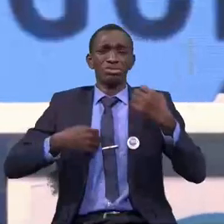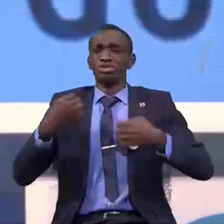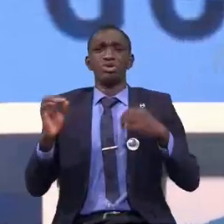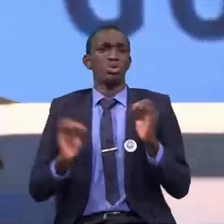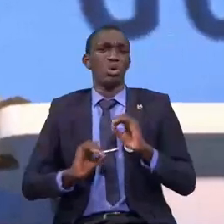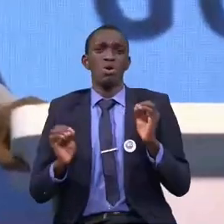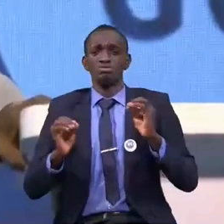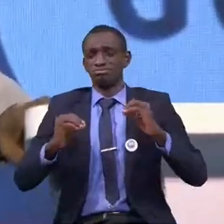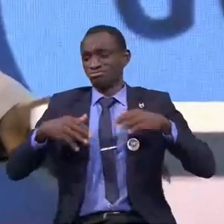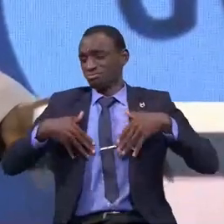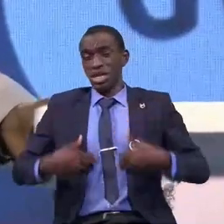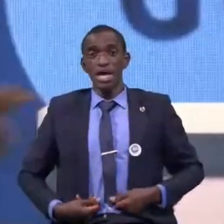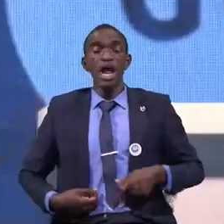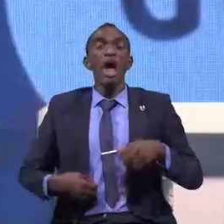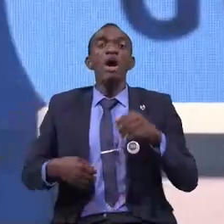émotionnellement tu es desséché,